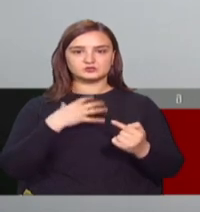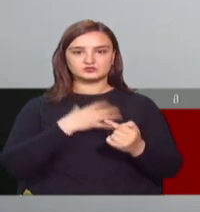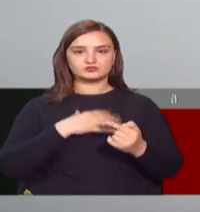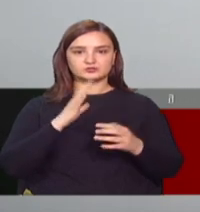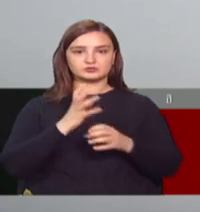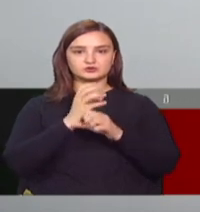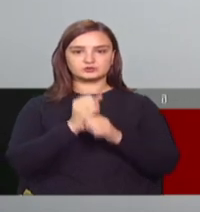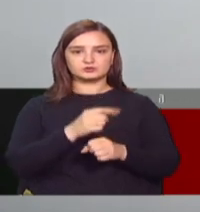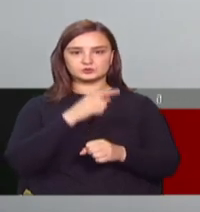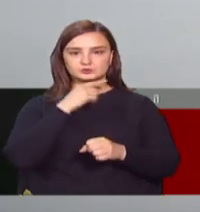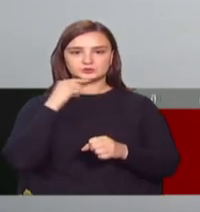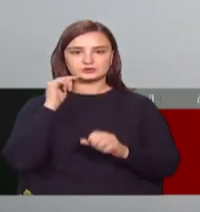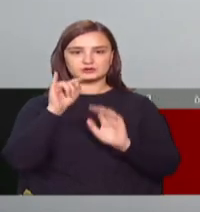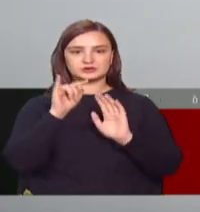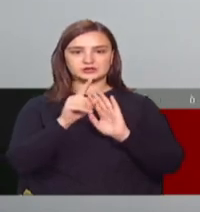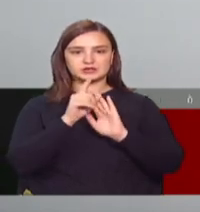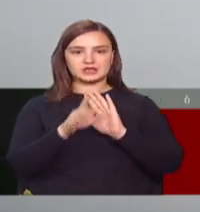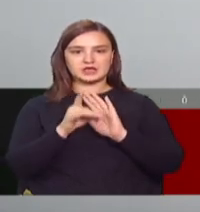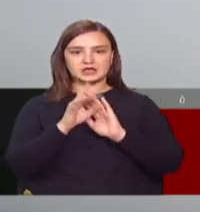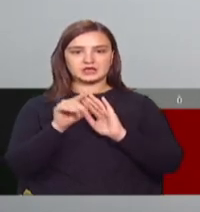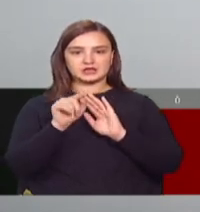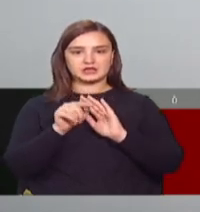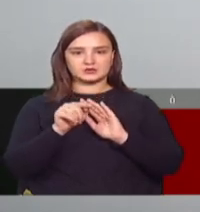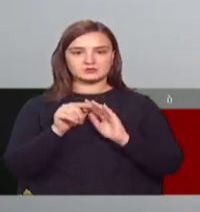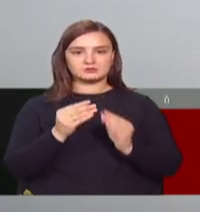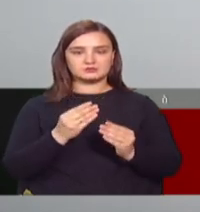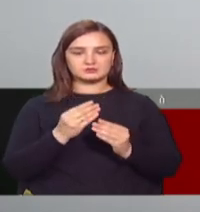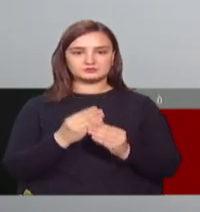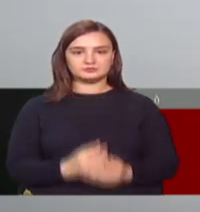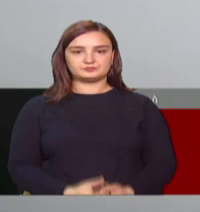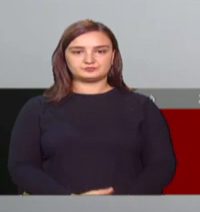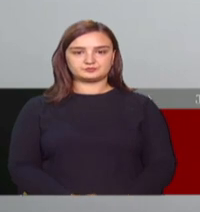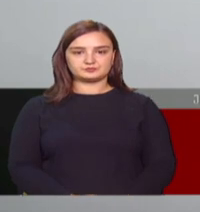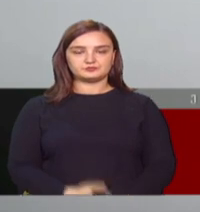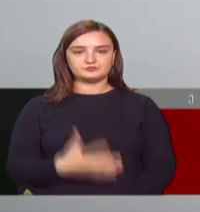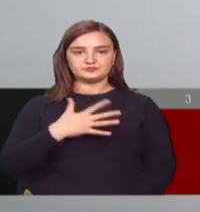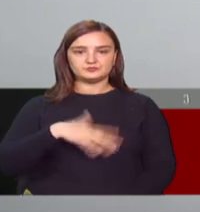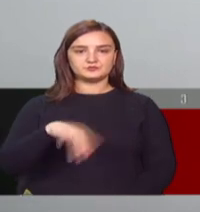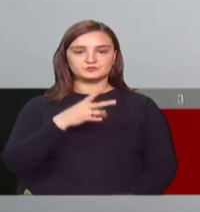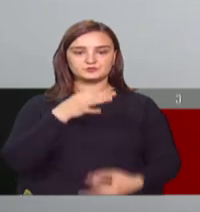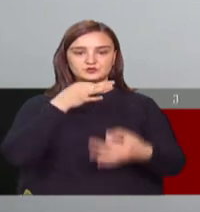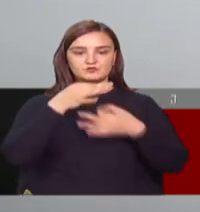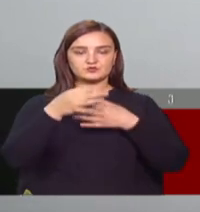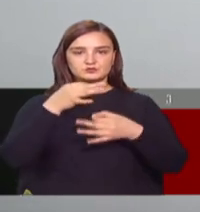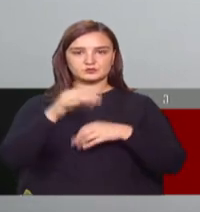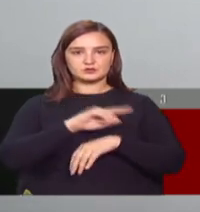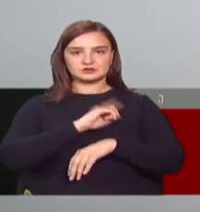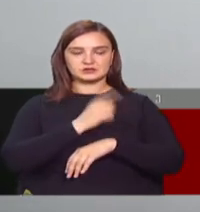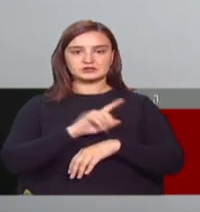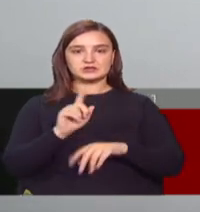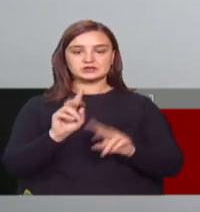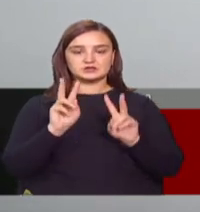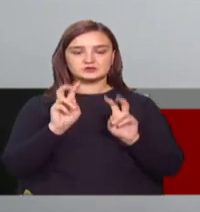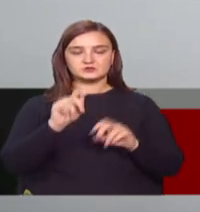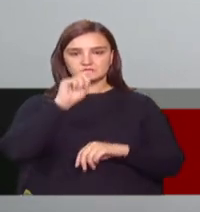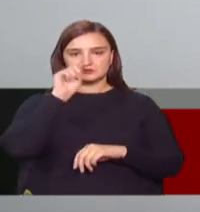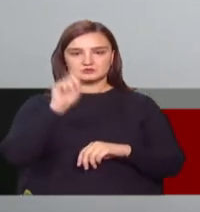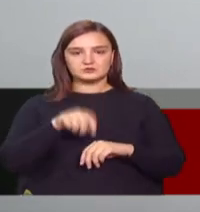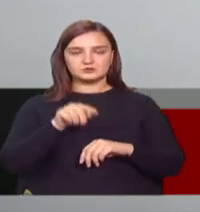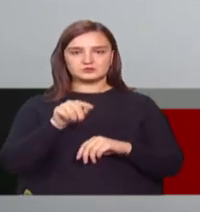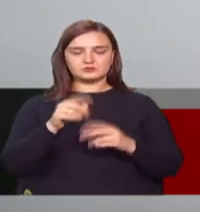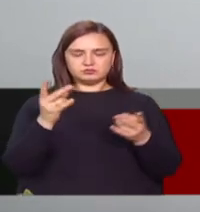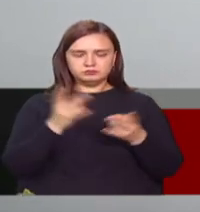რუსეთში რაკეტების წარმოებისთვის კრიტიკული კომპონენტების მიწოდების არხებს. ჩვენ უნდა ვუპასუხოთ მტკიცედ, რაც გულისხმობს უკრაინის